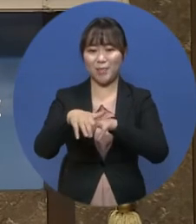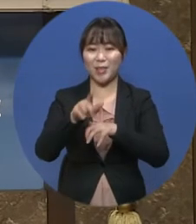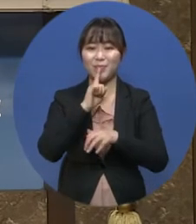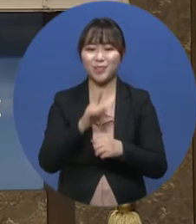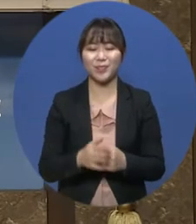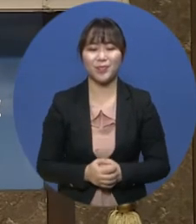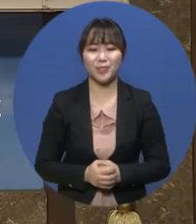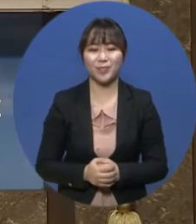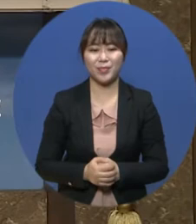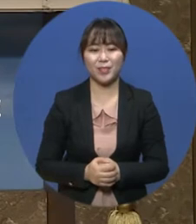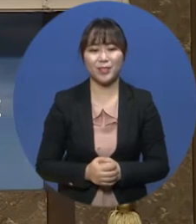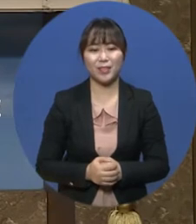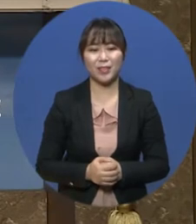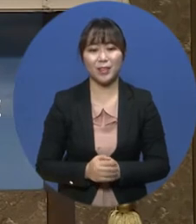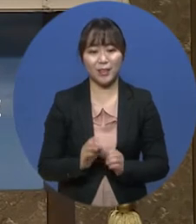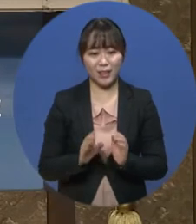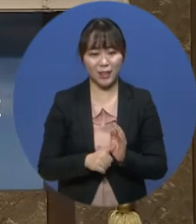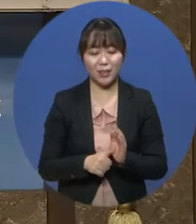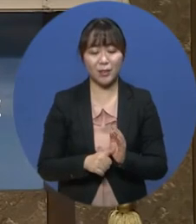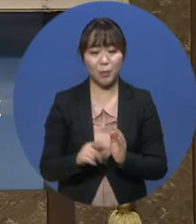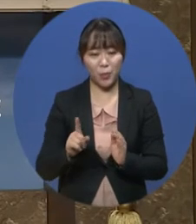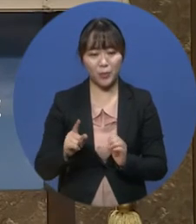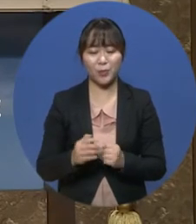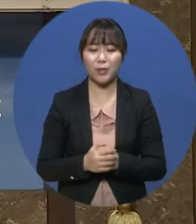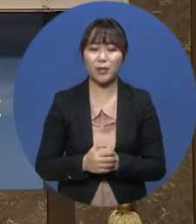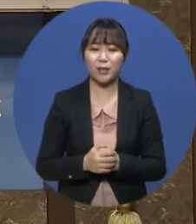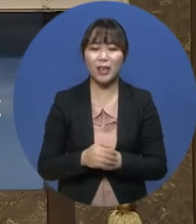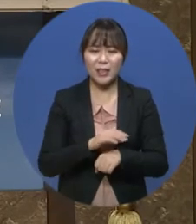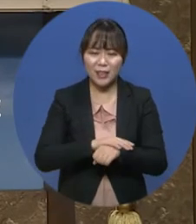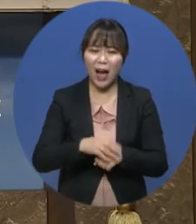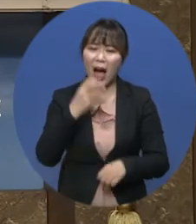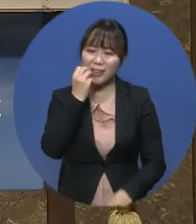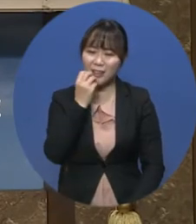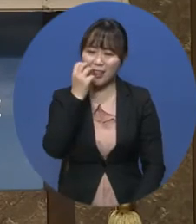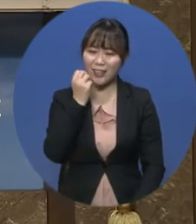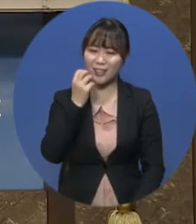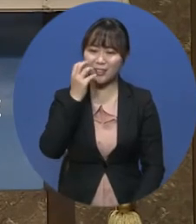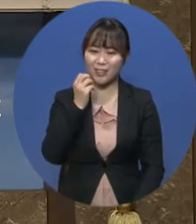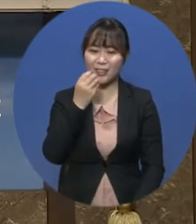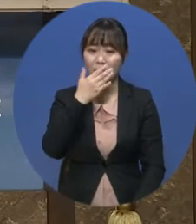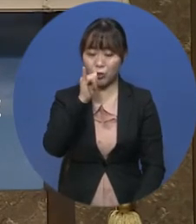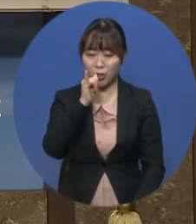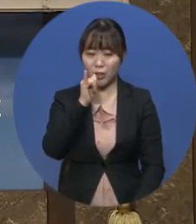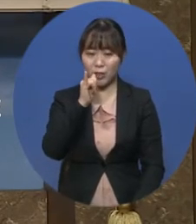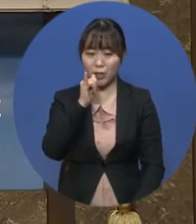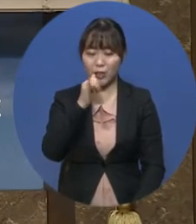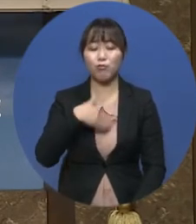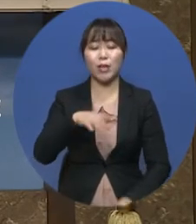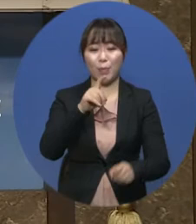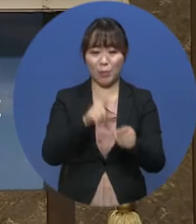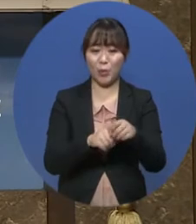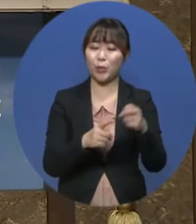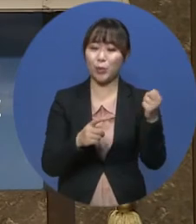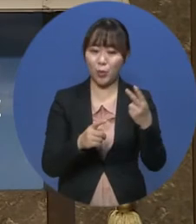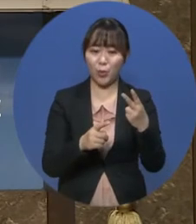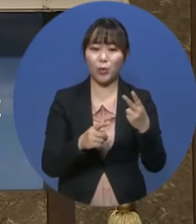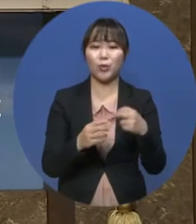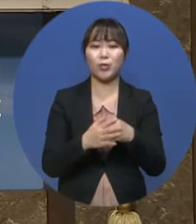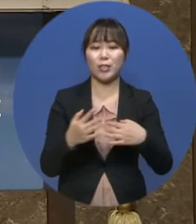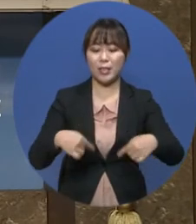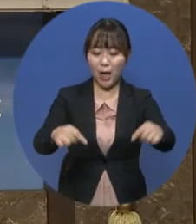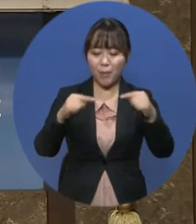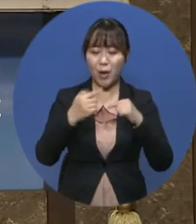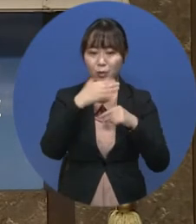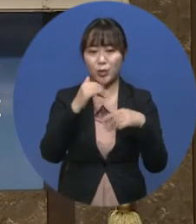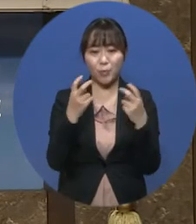이 캠페인에는 어 잘 씹을 수 있도록 하는 게 우리의 목표 또 여기에 참여할 수